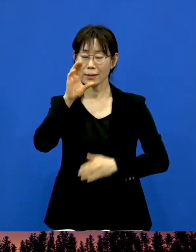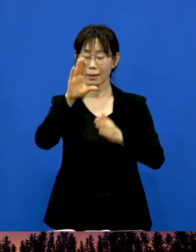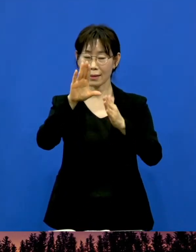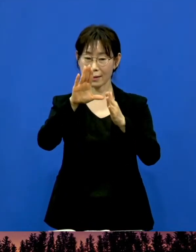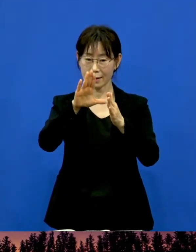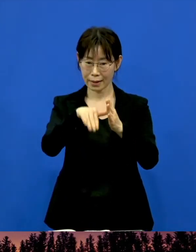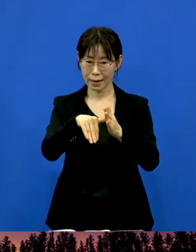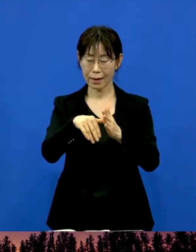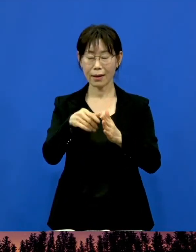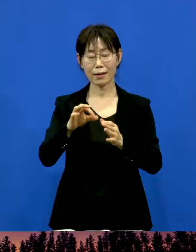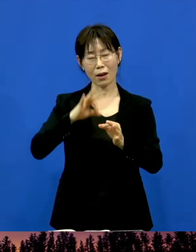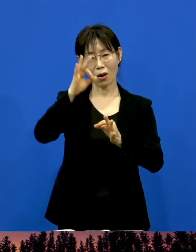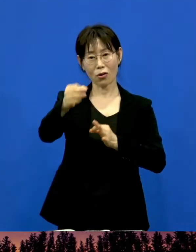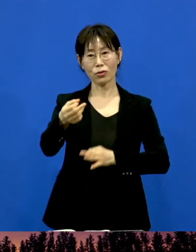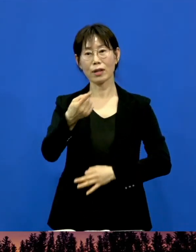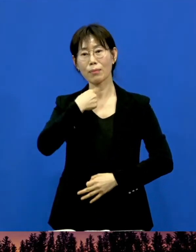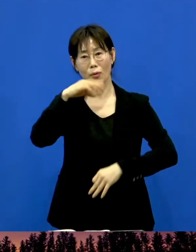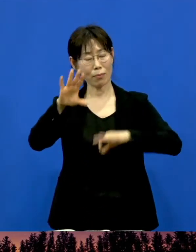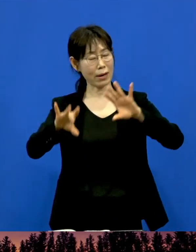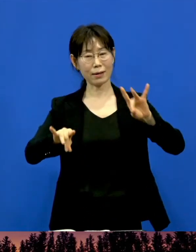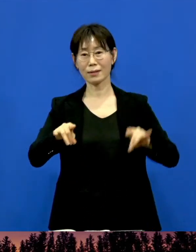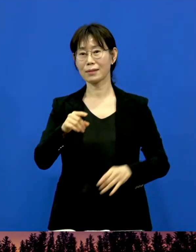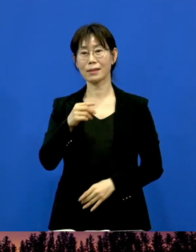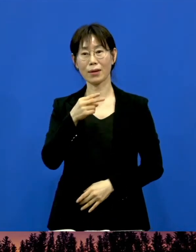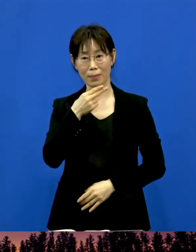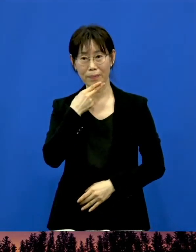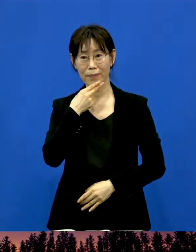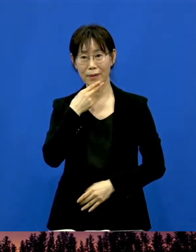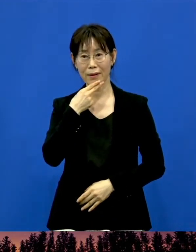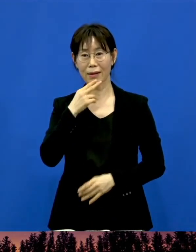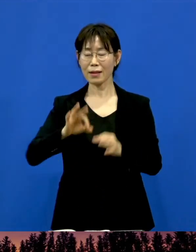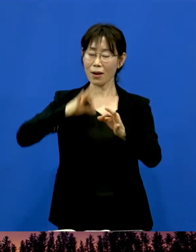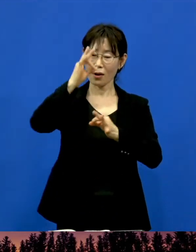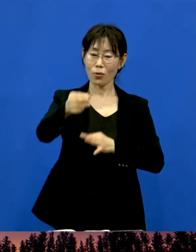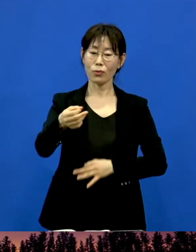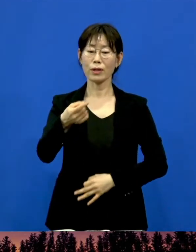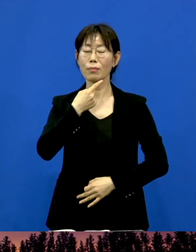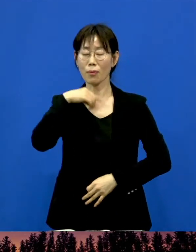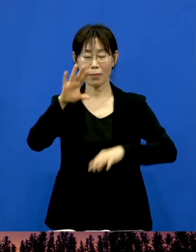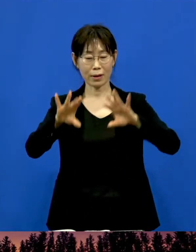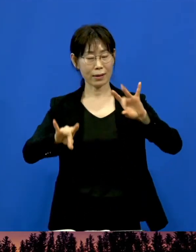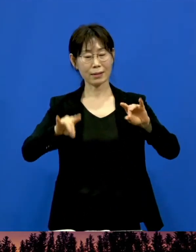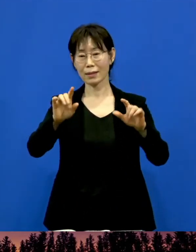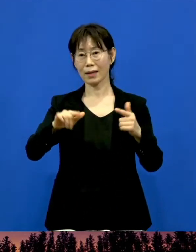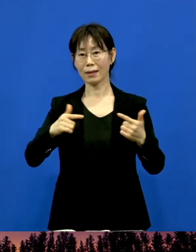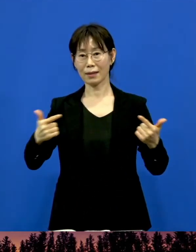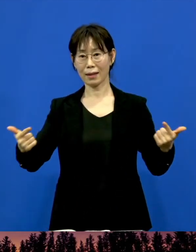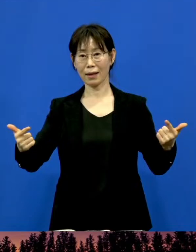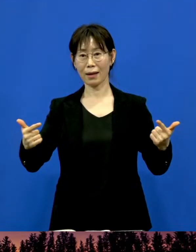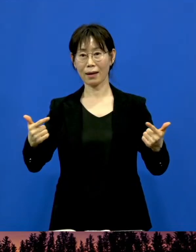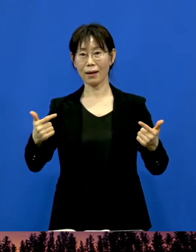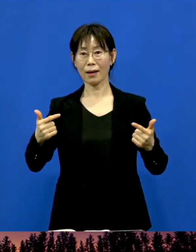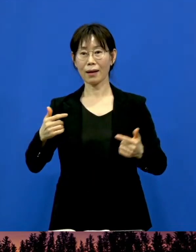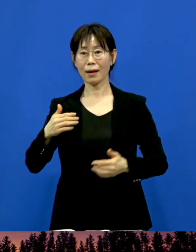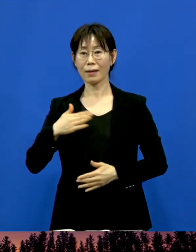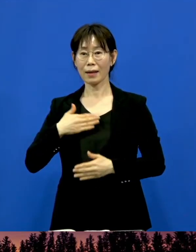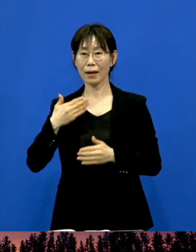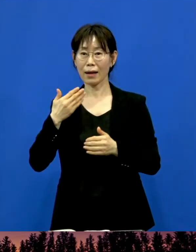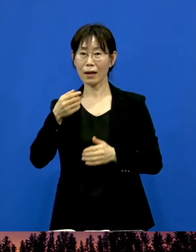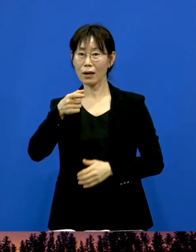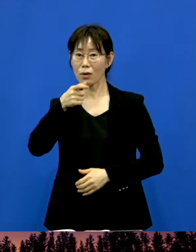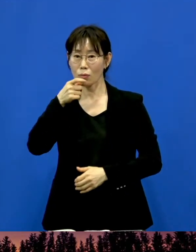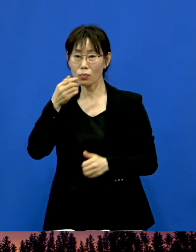목마르지 아니하리니. 영원히 목마르지 아니하리니. 내가 주는 물은 그 속에서 영생하도록